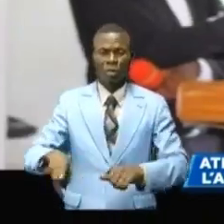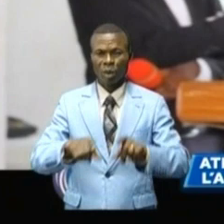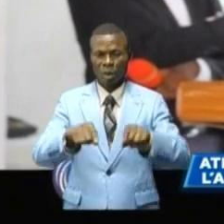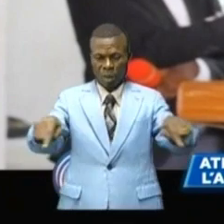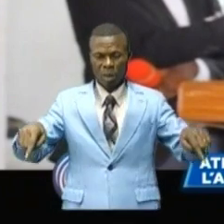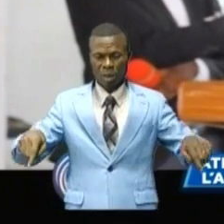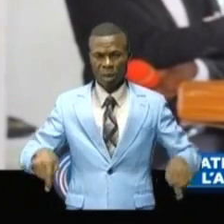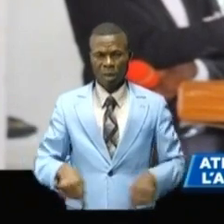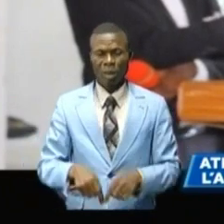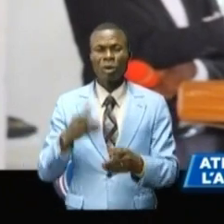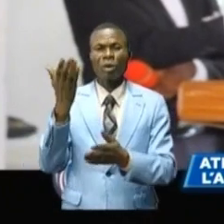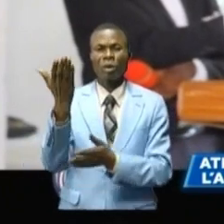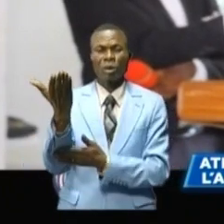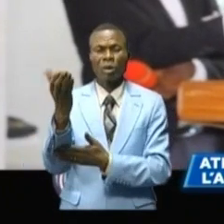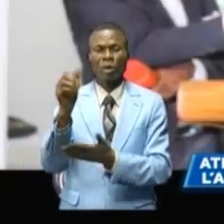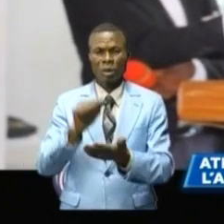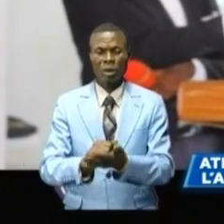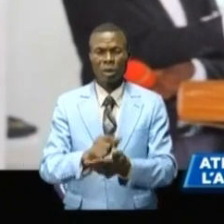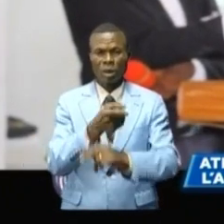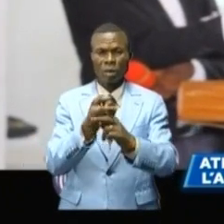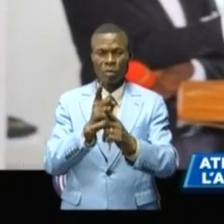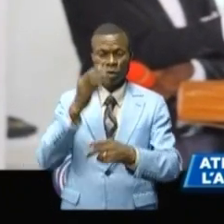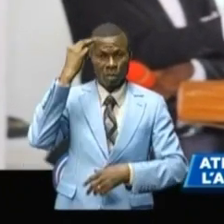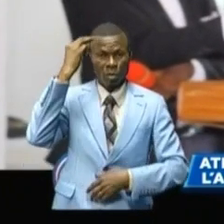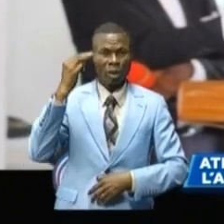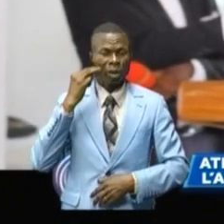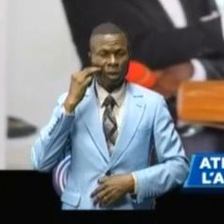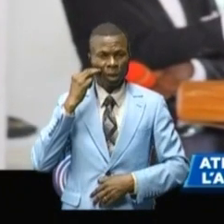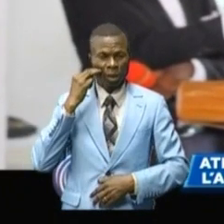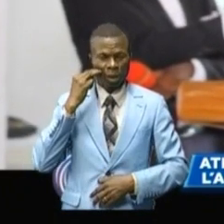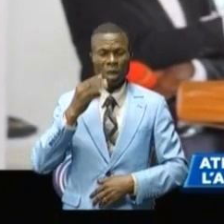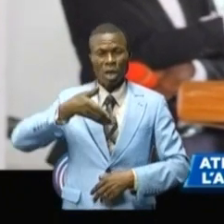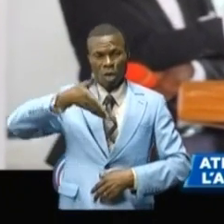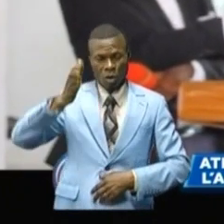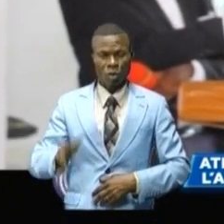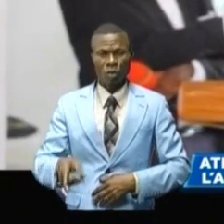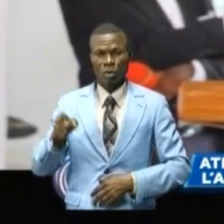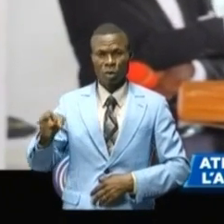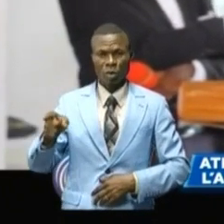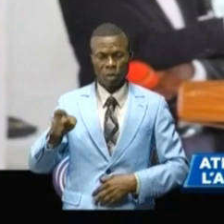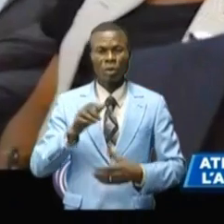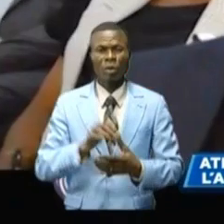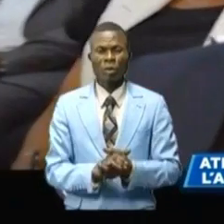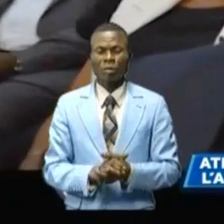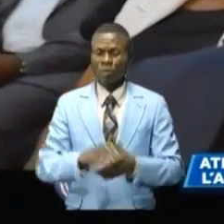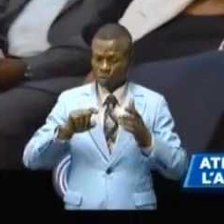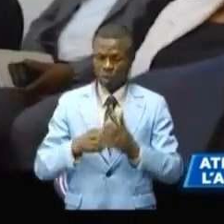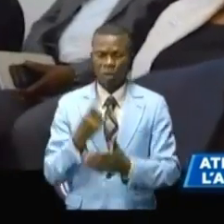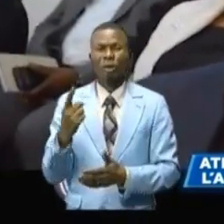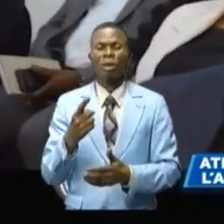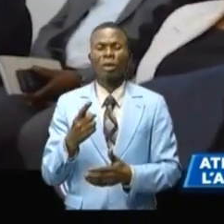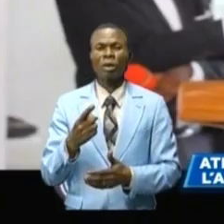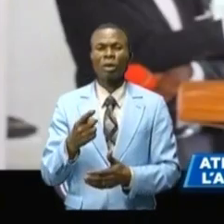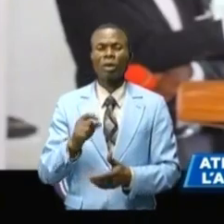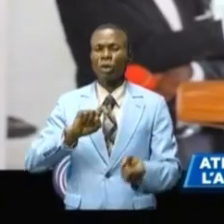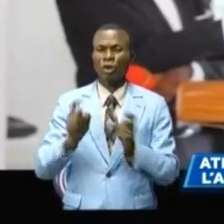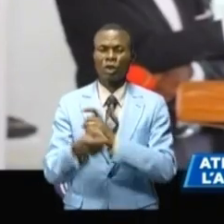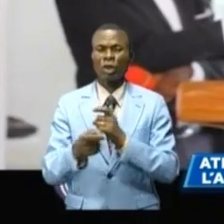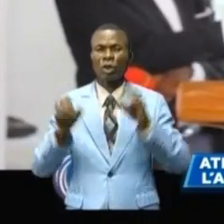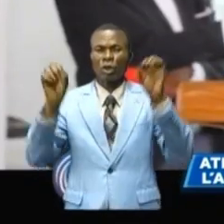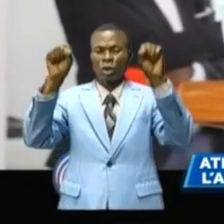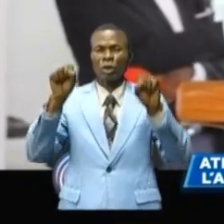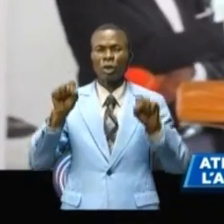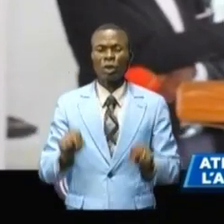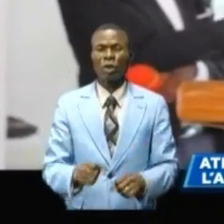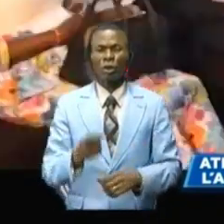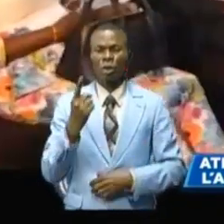c'est l'une des recommandations du ministre Sakombi aux experts. J'avais ipso facto aboli le système unique